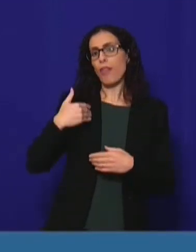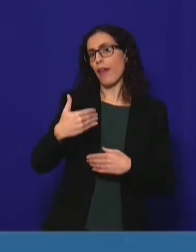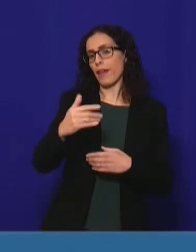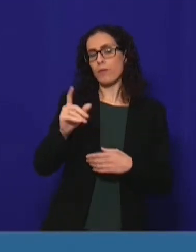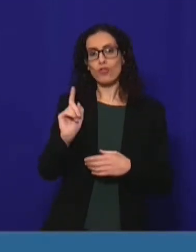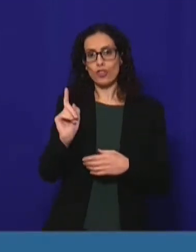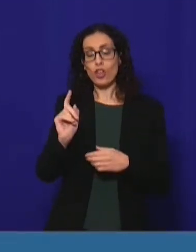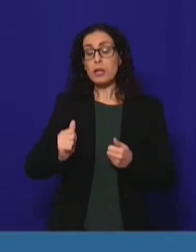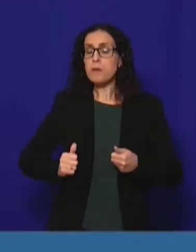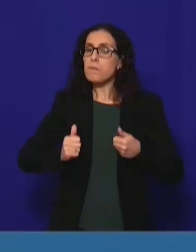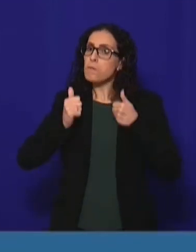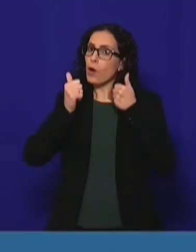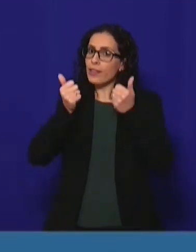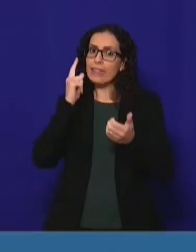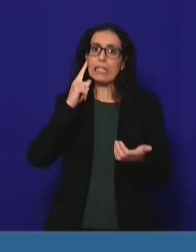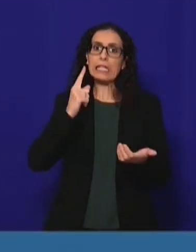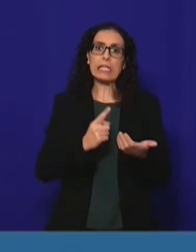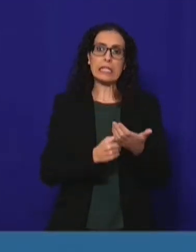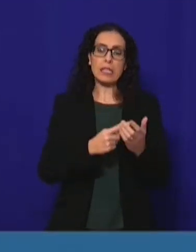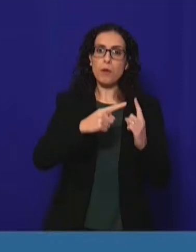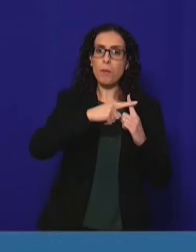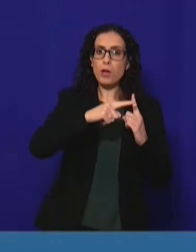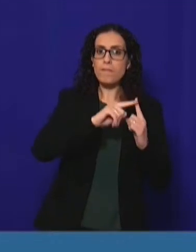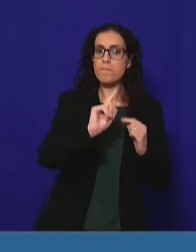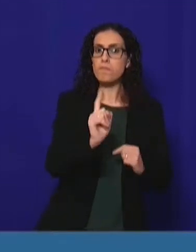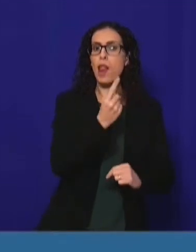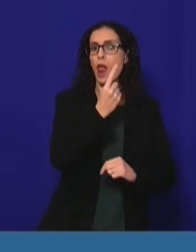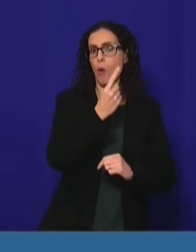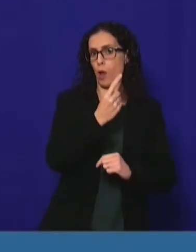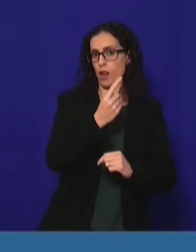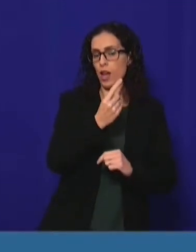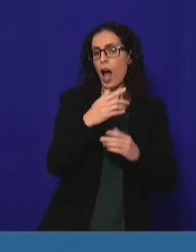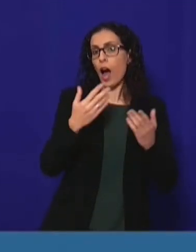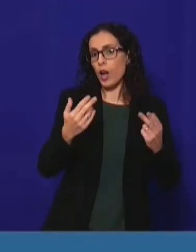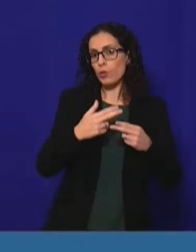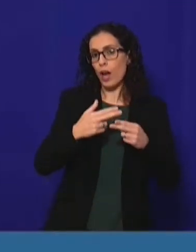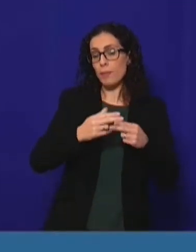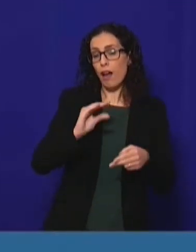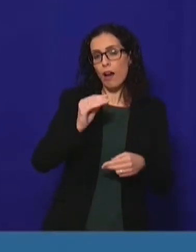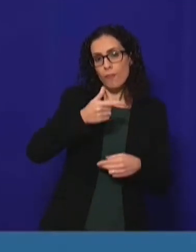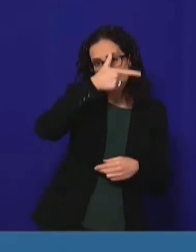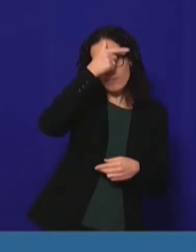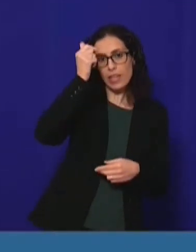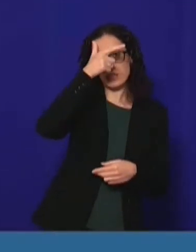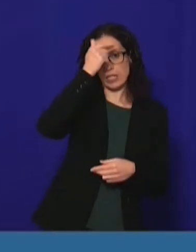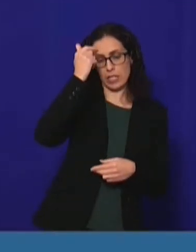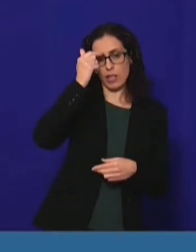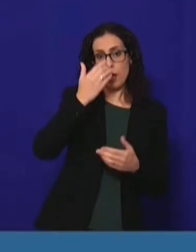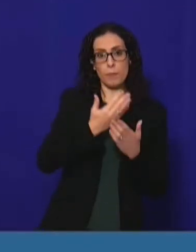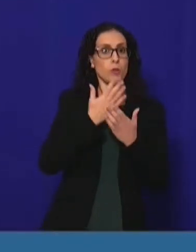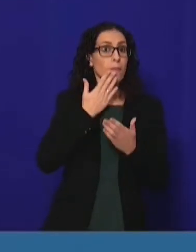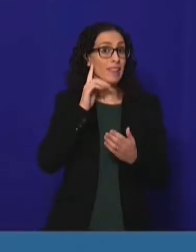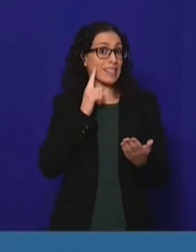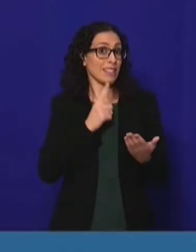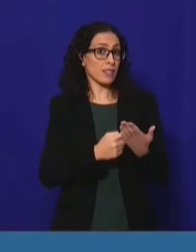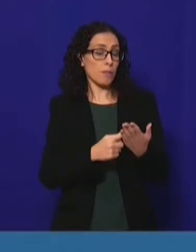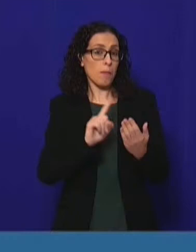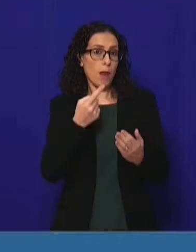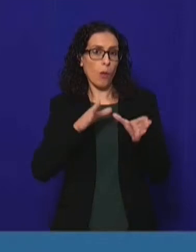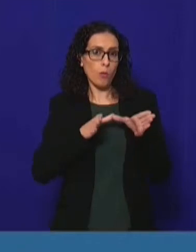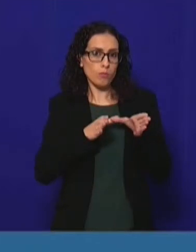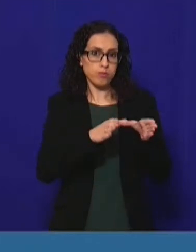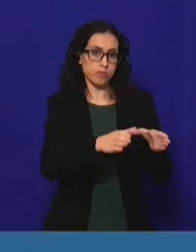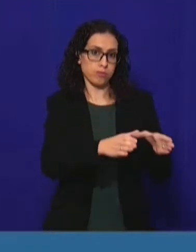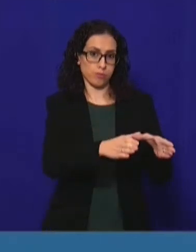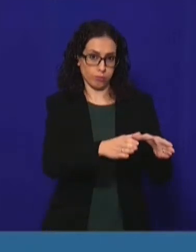mitigazzjoni huma li inti taqbad il-każijiet li huma pożittivi u hemmhekk inti tkun qiegħed tagħmel iżolazzjoni u tagħmel contact tracing. U